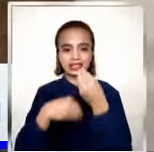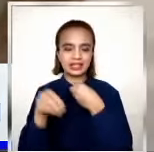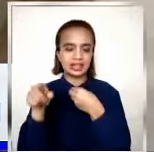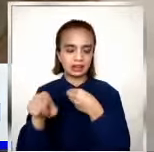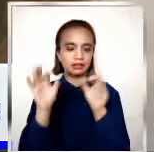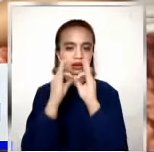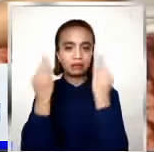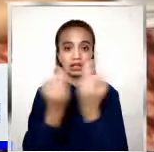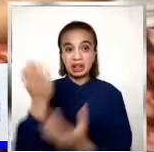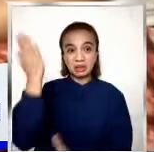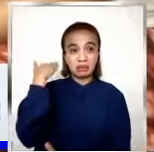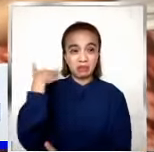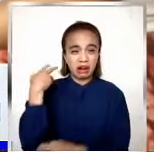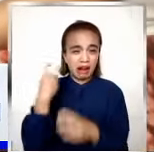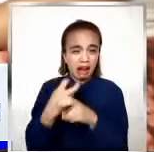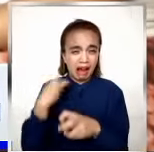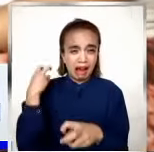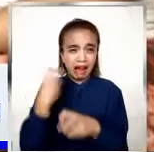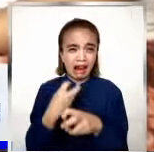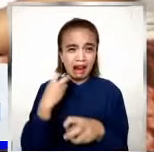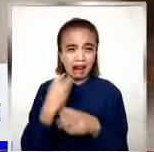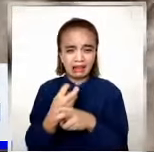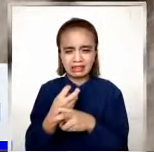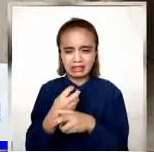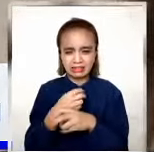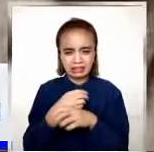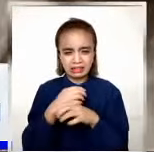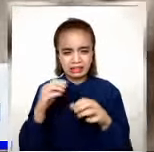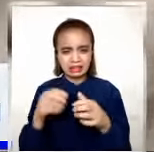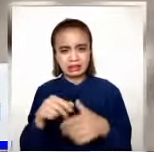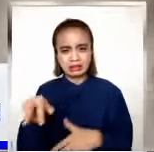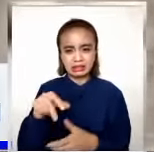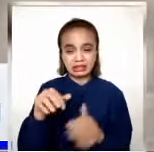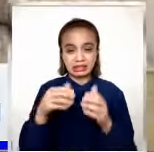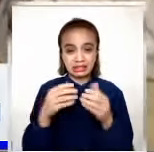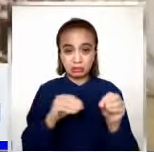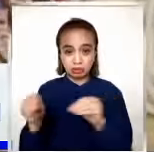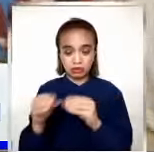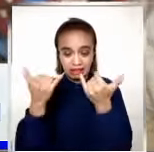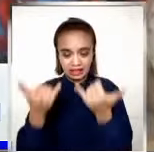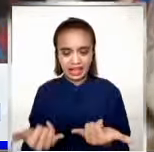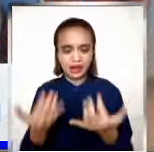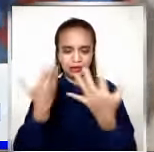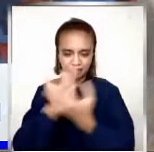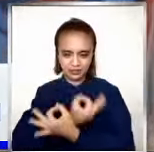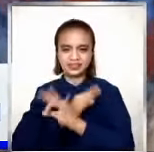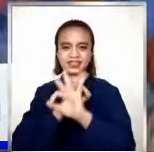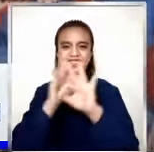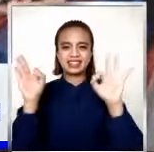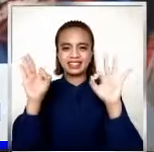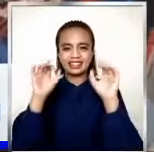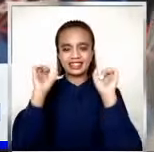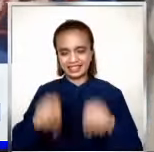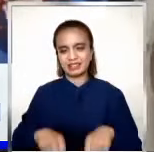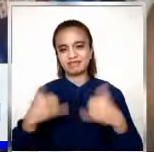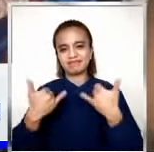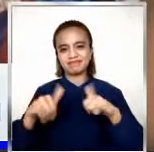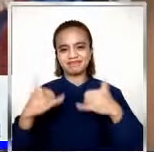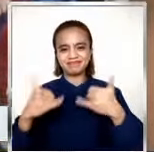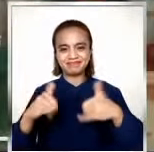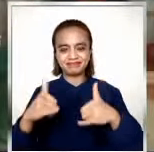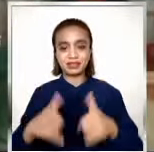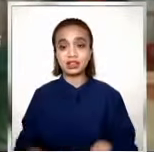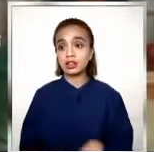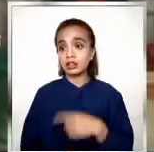at kumilos. Ngayon, malaya na siyang nakapaglalaro. Maayos na rin niyang naigagalaw ang kanyang